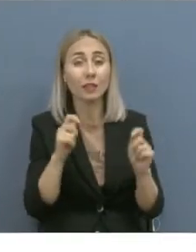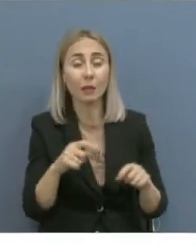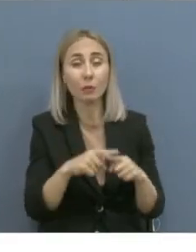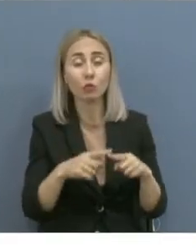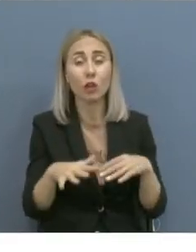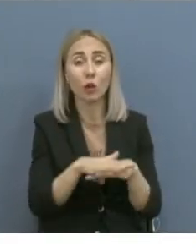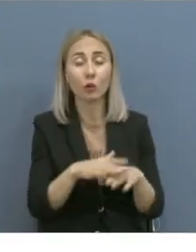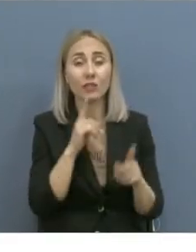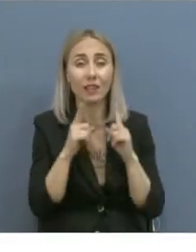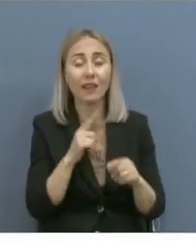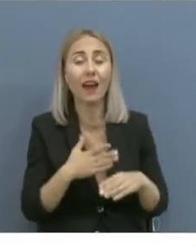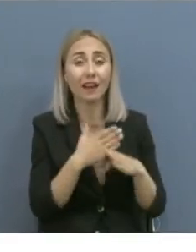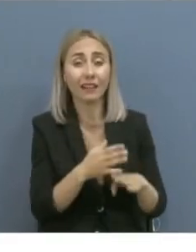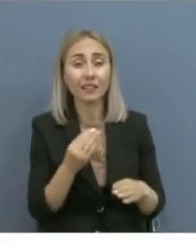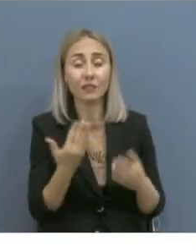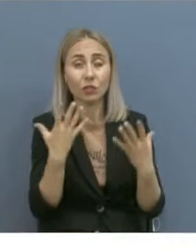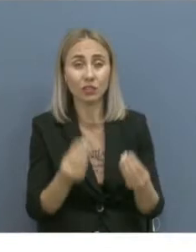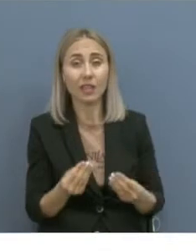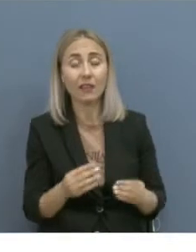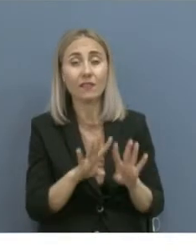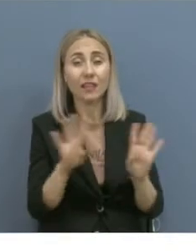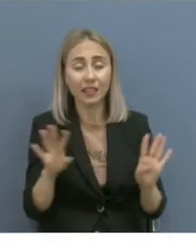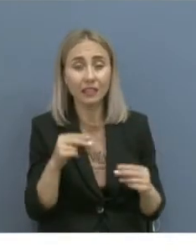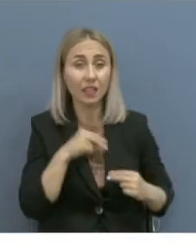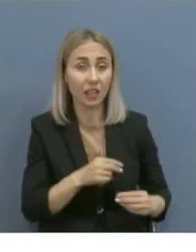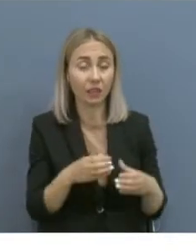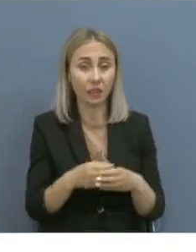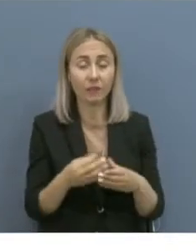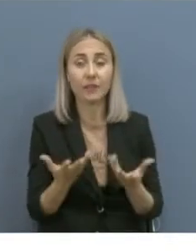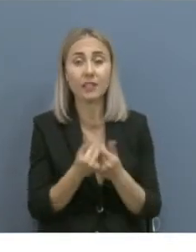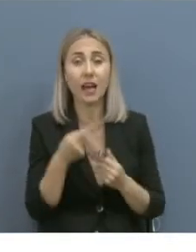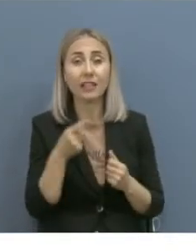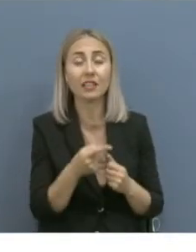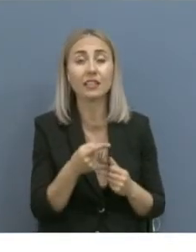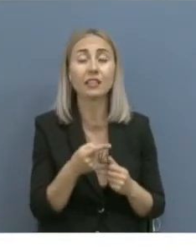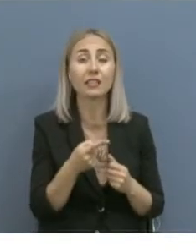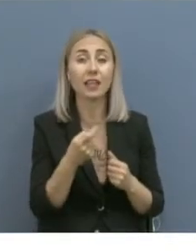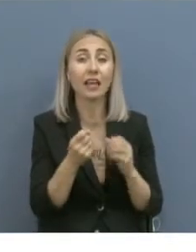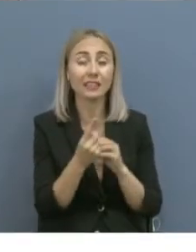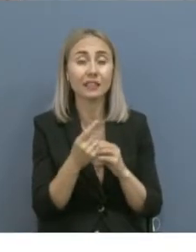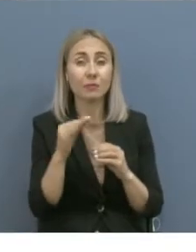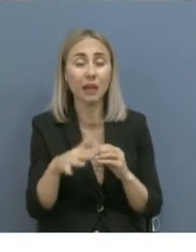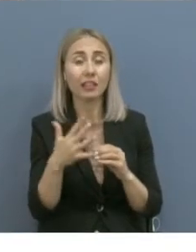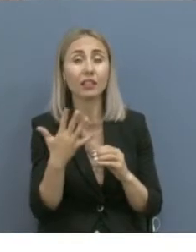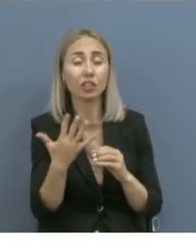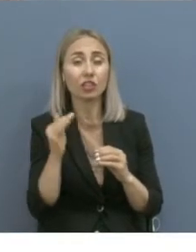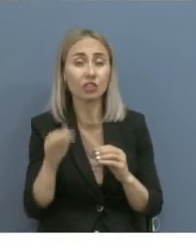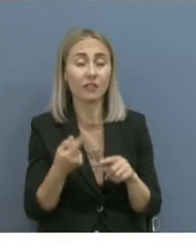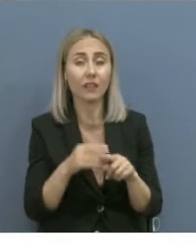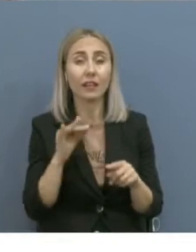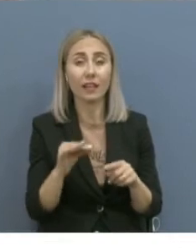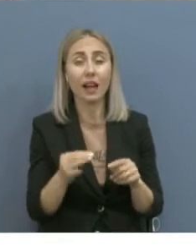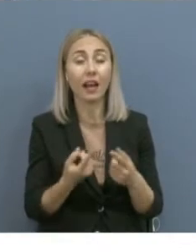халықаралық архивтер кеңесі құрылды. Бүгінгі таңда архивтердің халықаралық кеңесінде 190-нан астам елден 1,5 мыңға жуық мүше бар. Тарихи